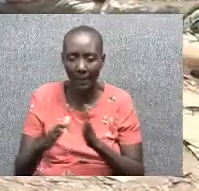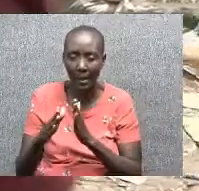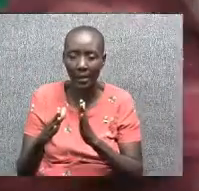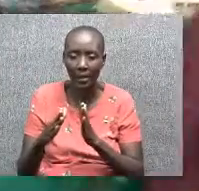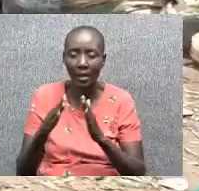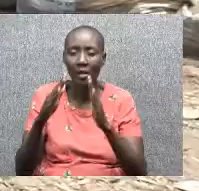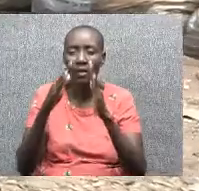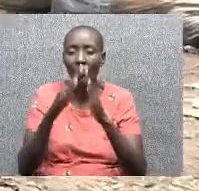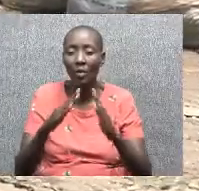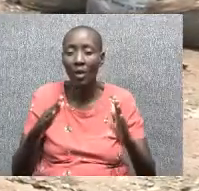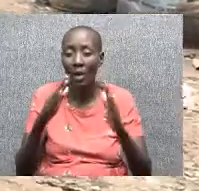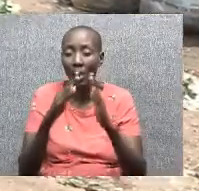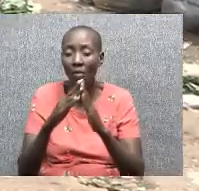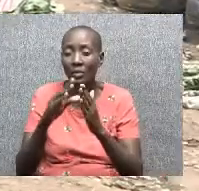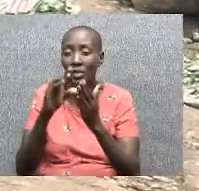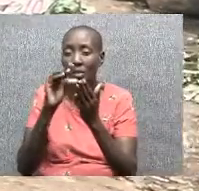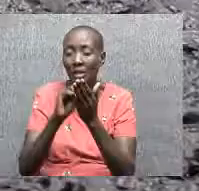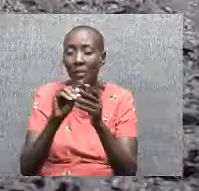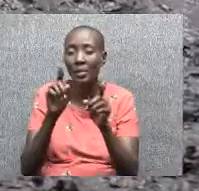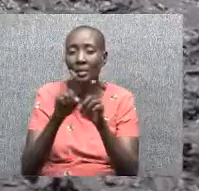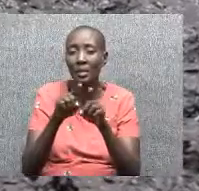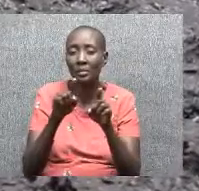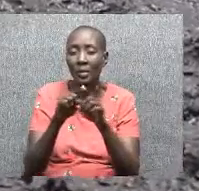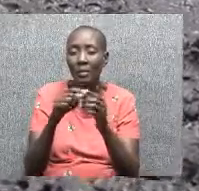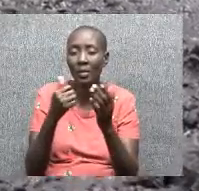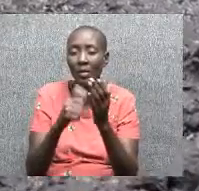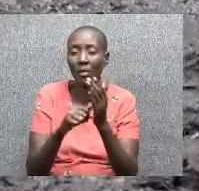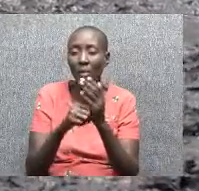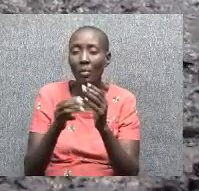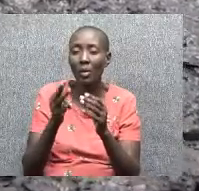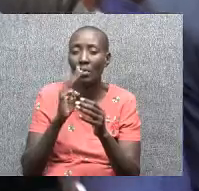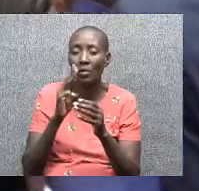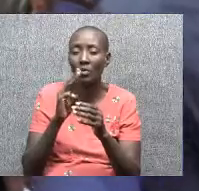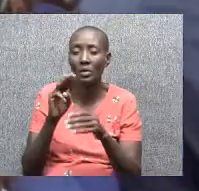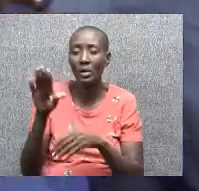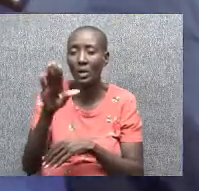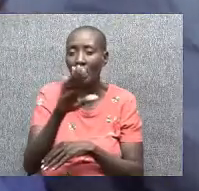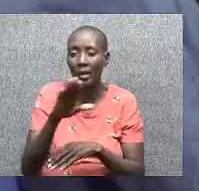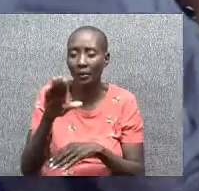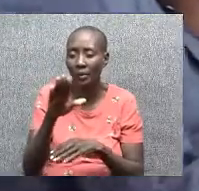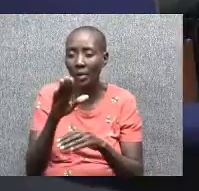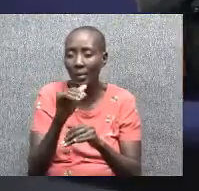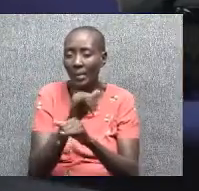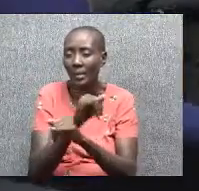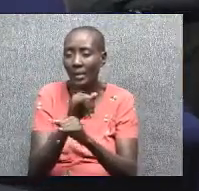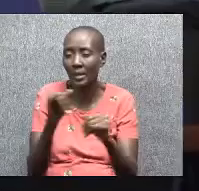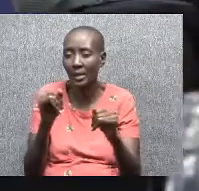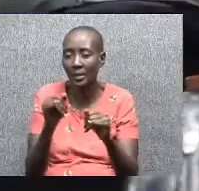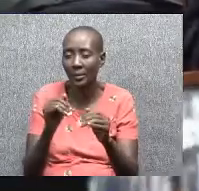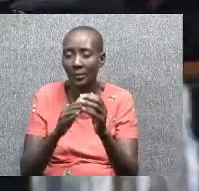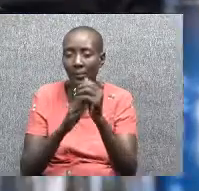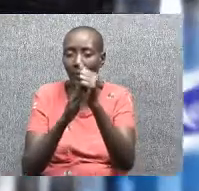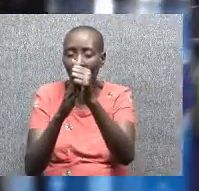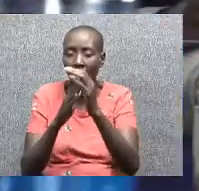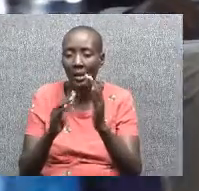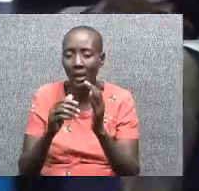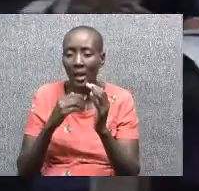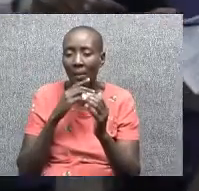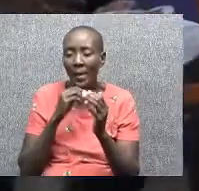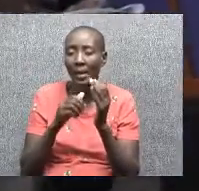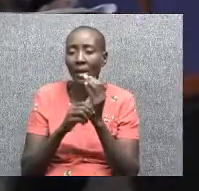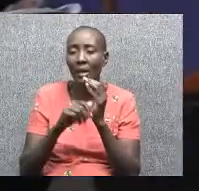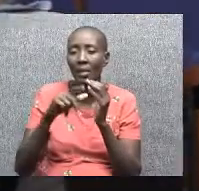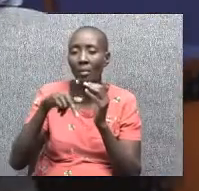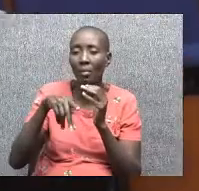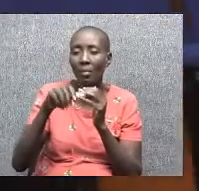nafuu kwa wakazi, na tatizo la maji na usafi wa mazingira. wakiongozwa na Patrick Butcher, katibu